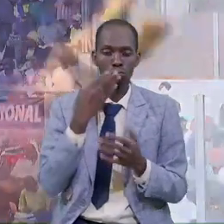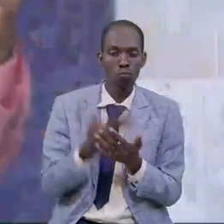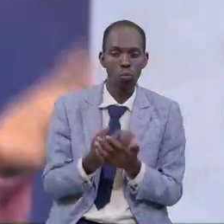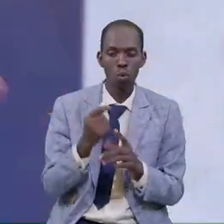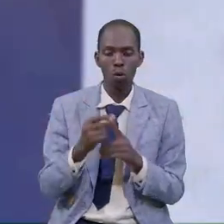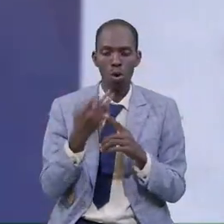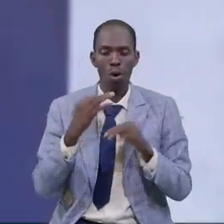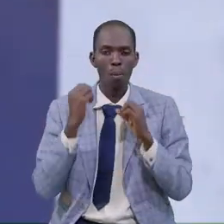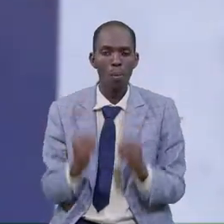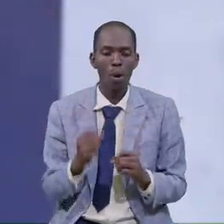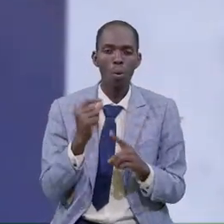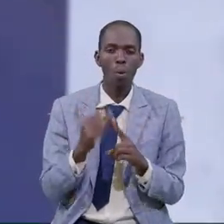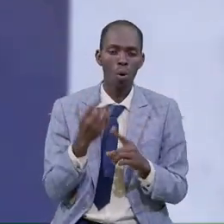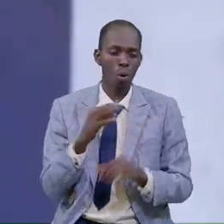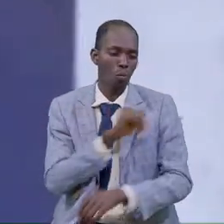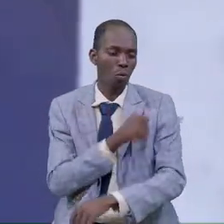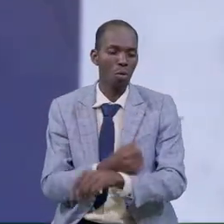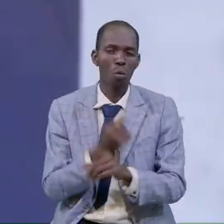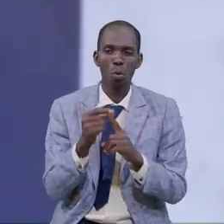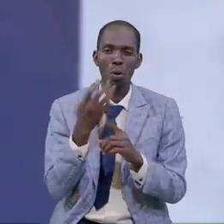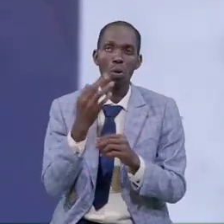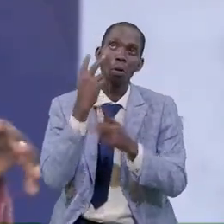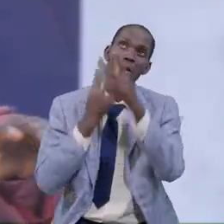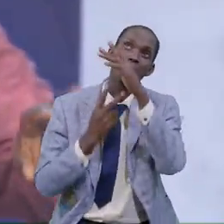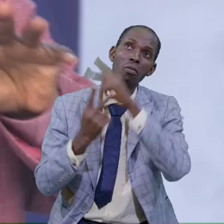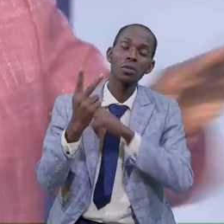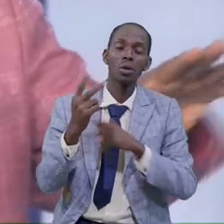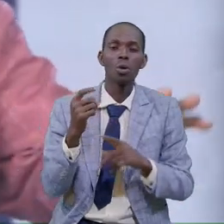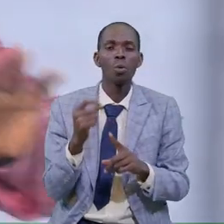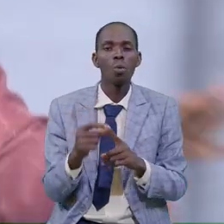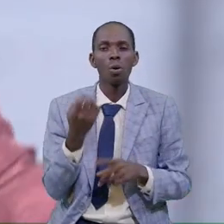monde d'autorité, un monde de vision, un monde